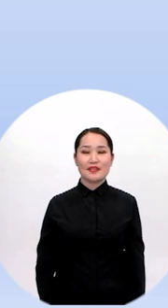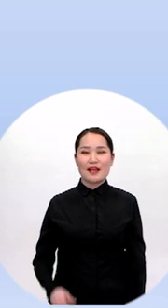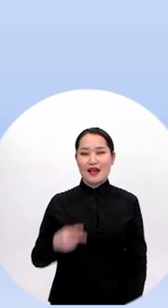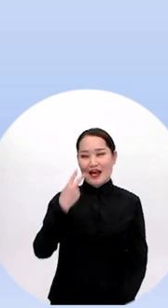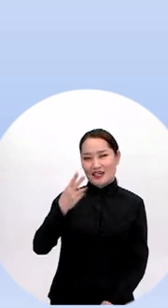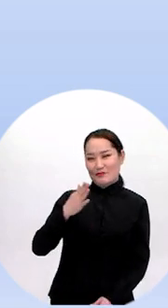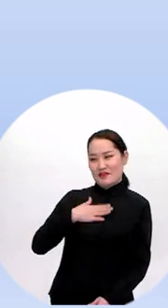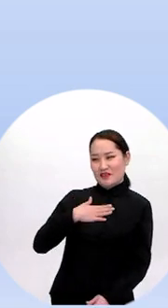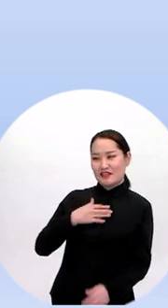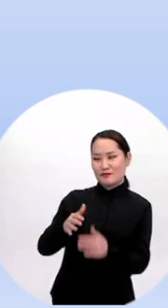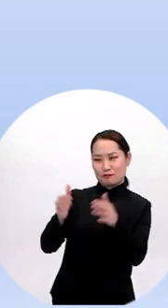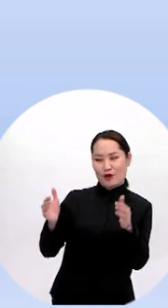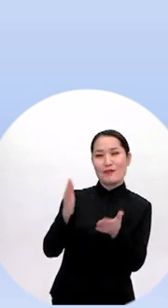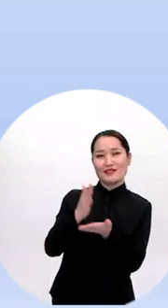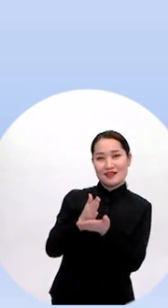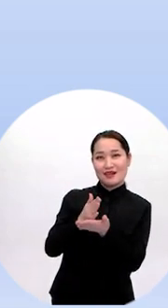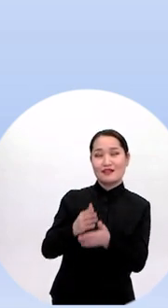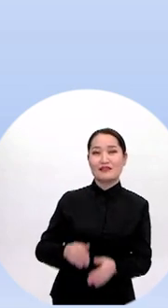Хагад минийх л их байсан да.